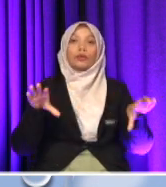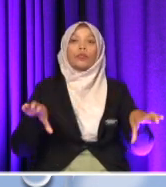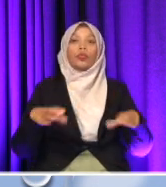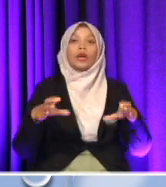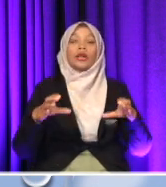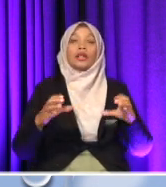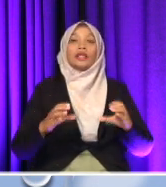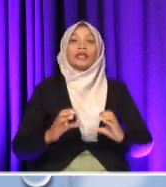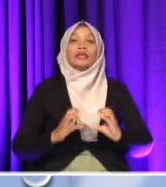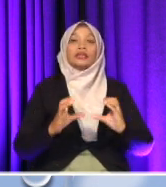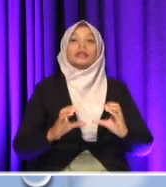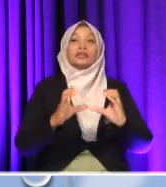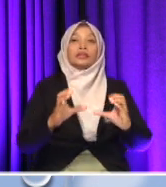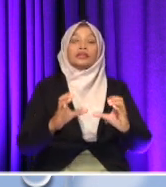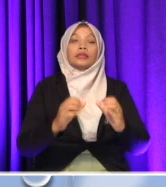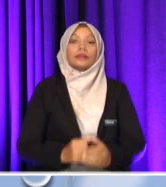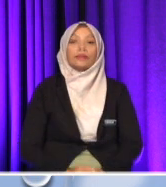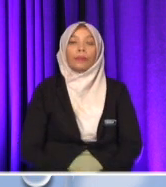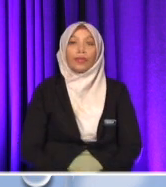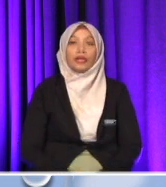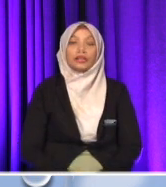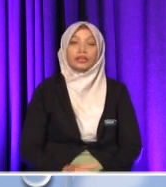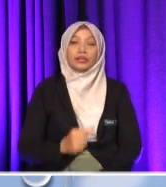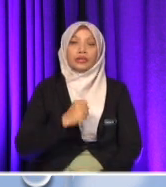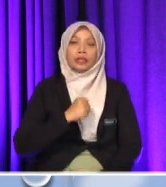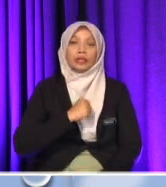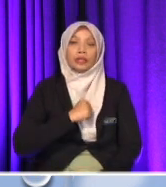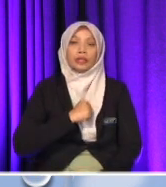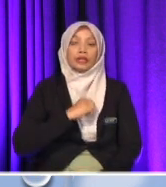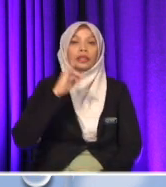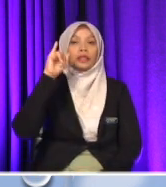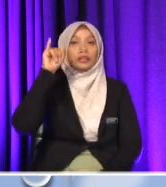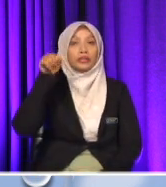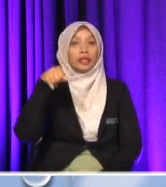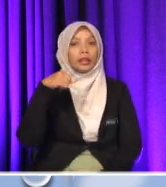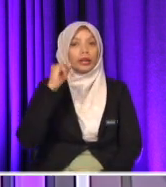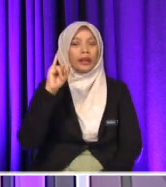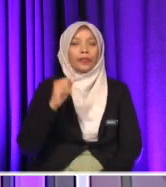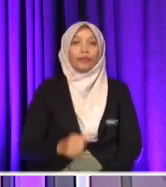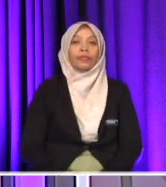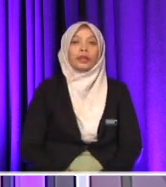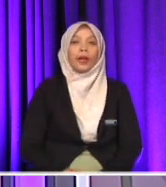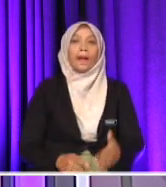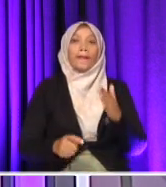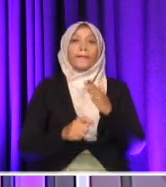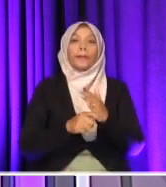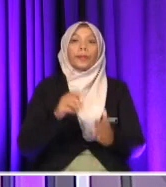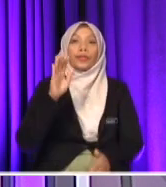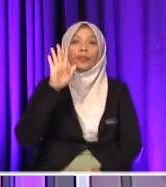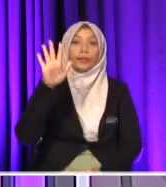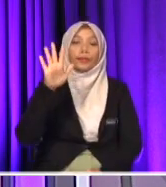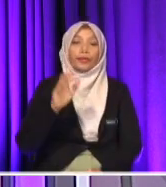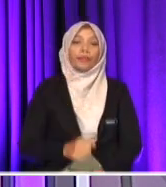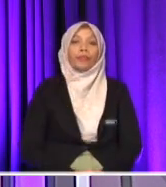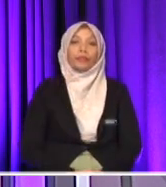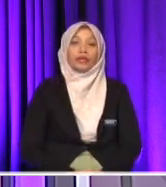untuk kita nak mengingatkan buat sendiri. Okey, J ni plus minus 5%,